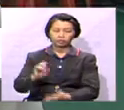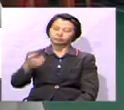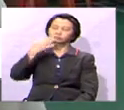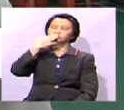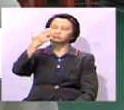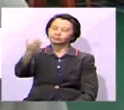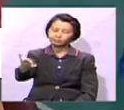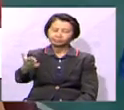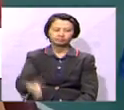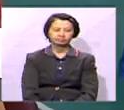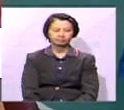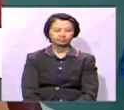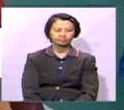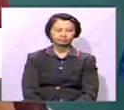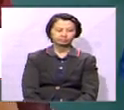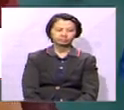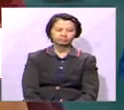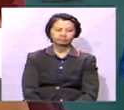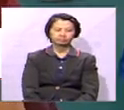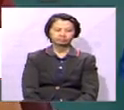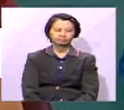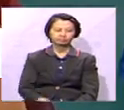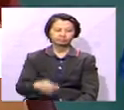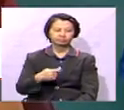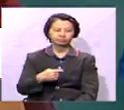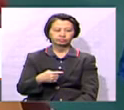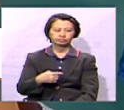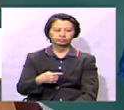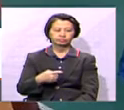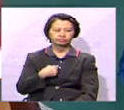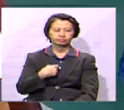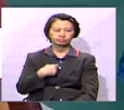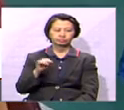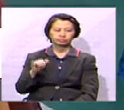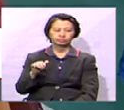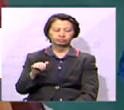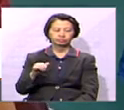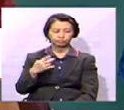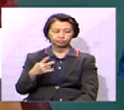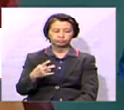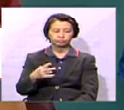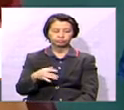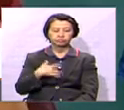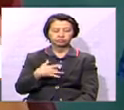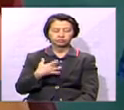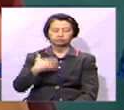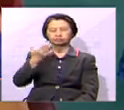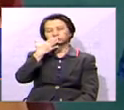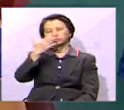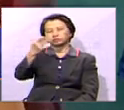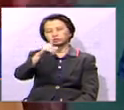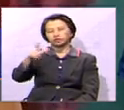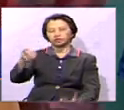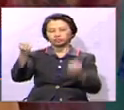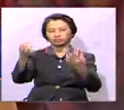kasih lah boleh sikit-sikit. Oh, saya tak minda. Tak minda? Tapi hari ni? Hari ni boleh lah. Hari ni dapat lah. Rasa macam mana? Terima kasih lah